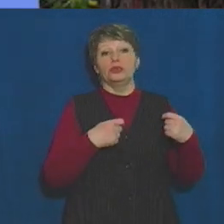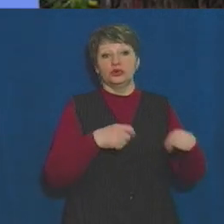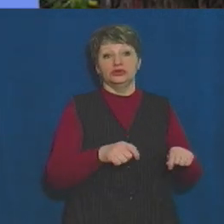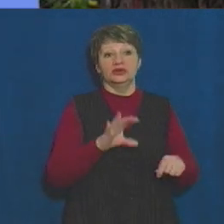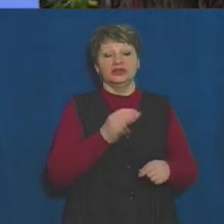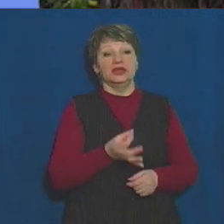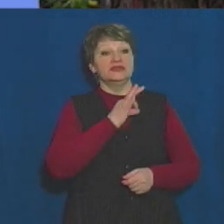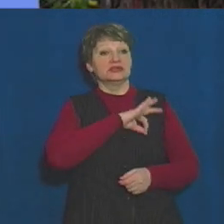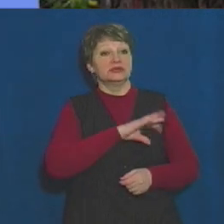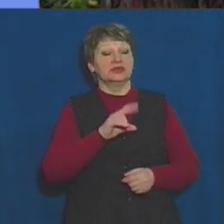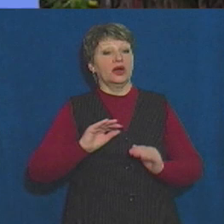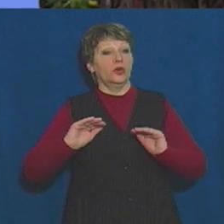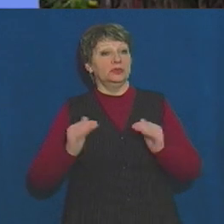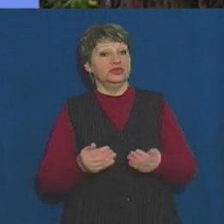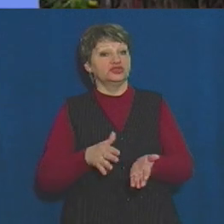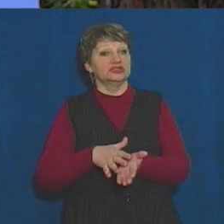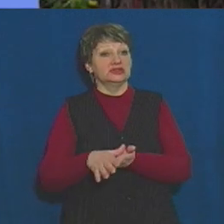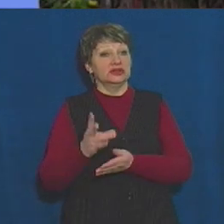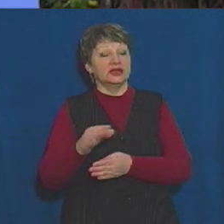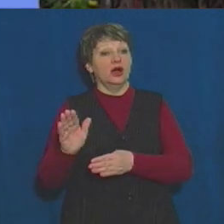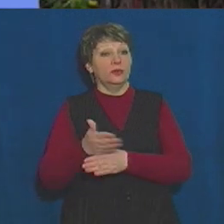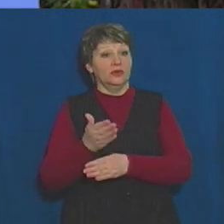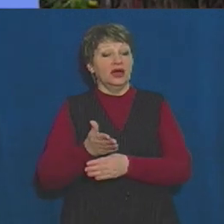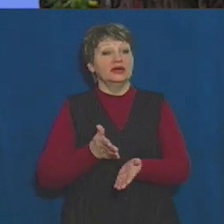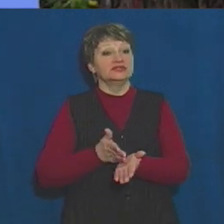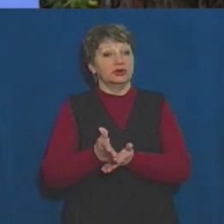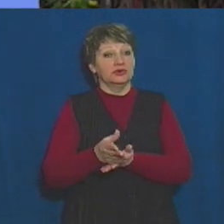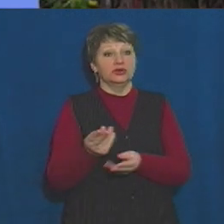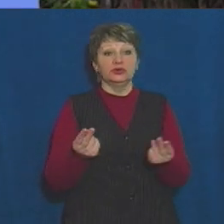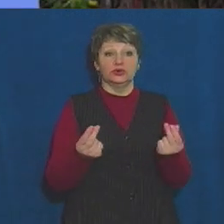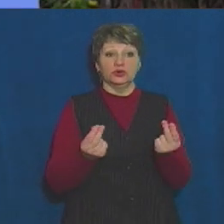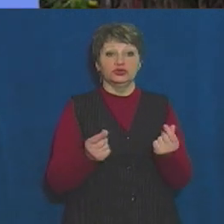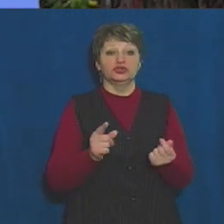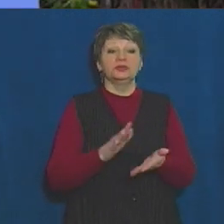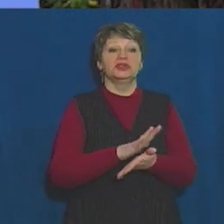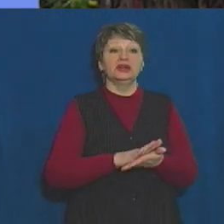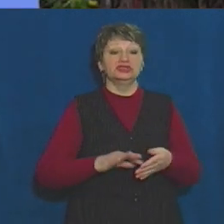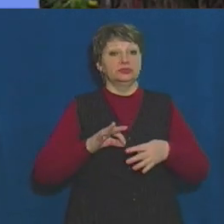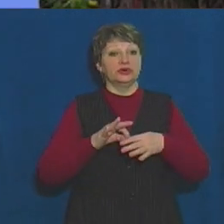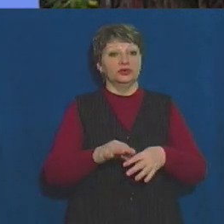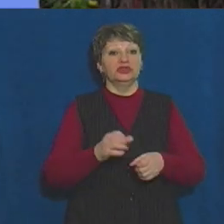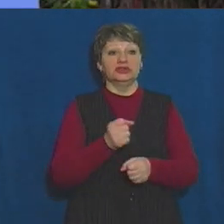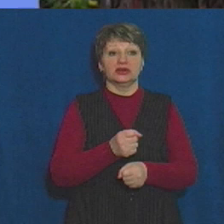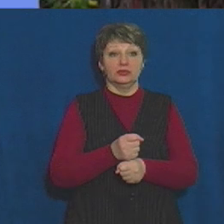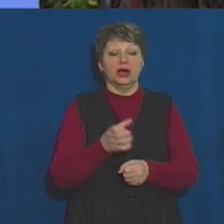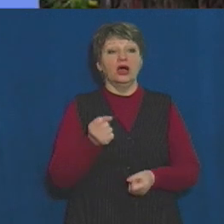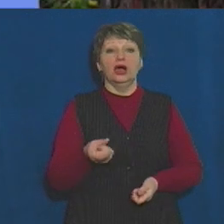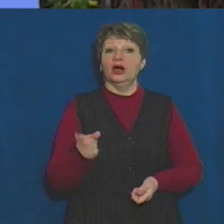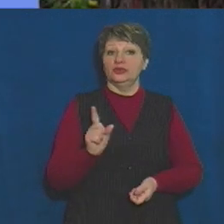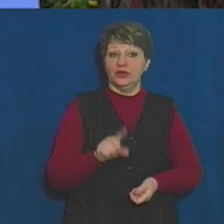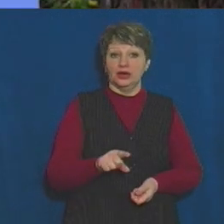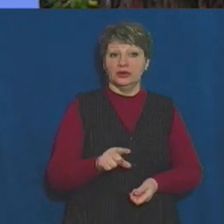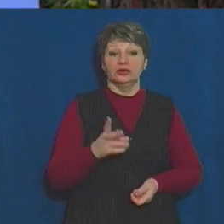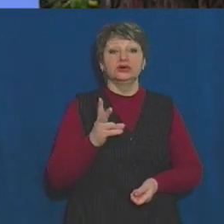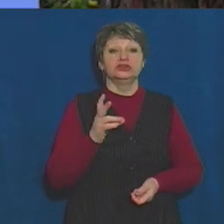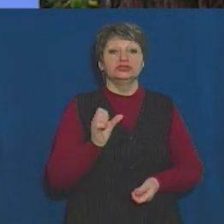зменшення затрат на видалення цих дерев, тобто спрямувати кошти, щоб далі проводити роботи, а також на проведення